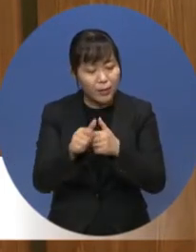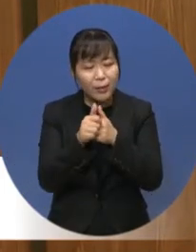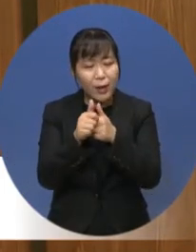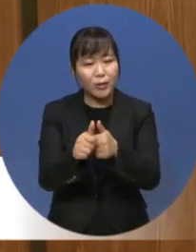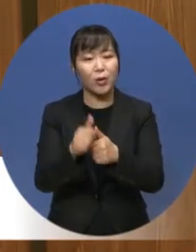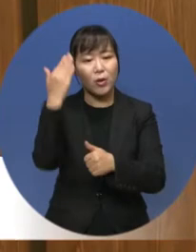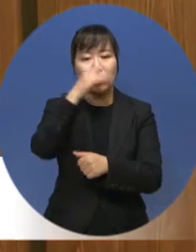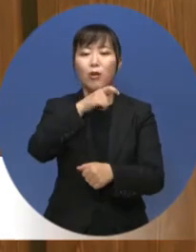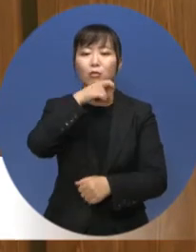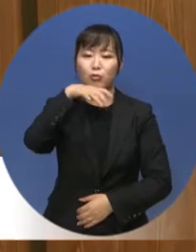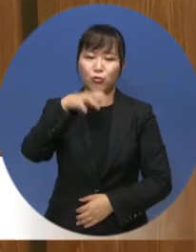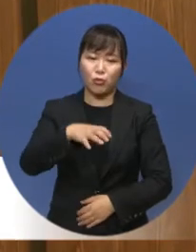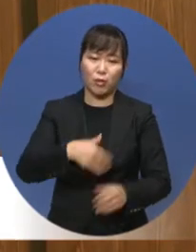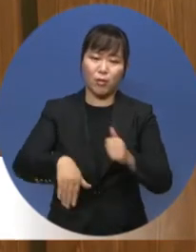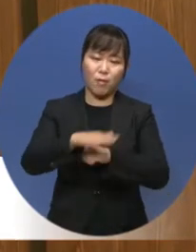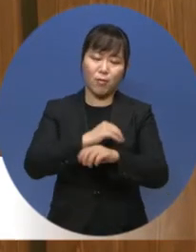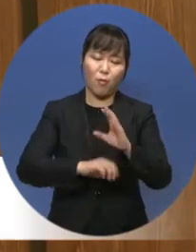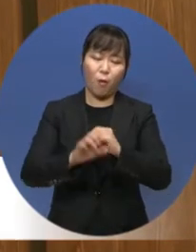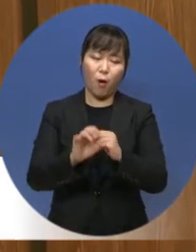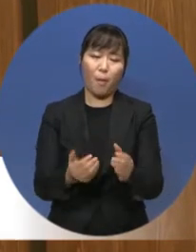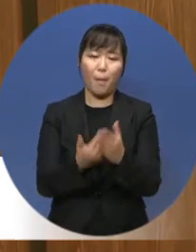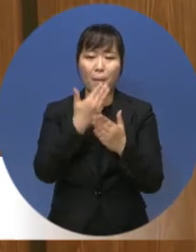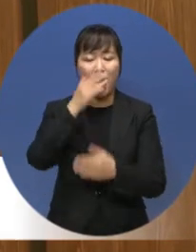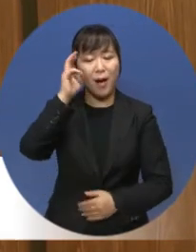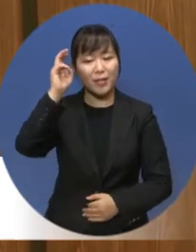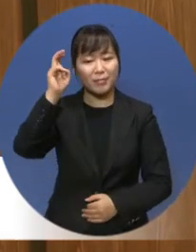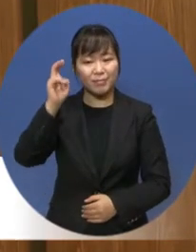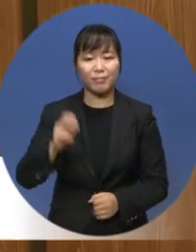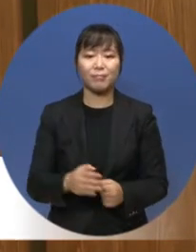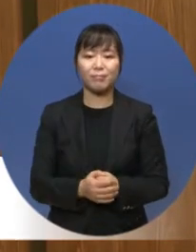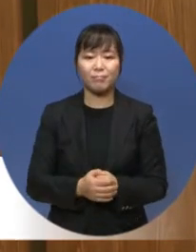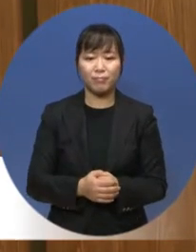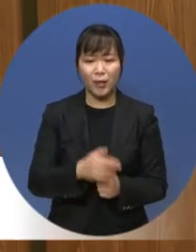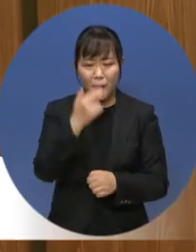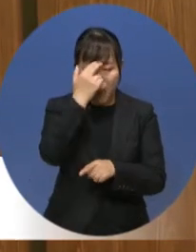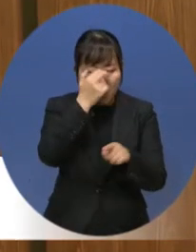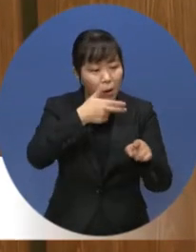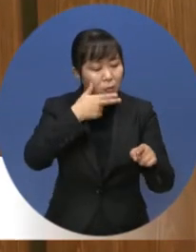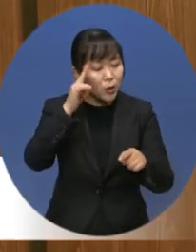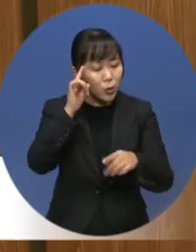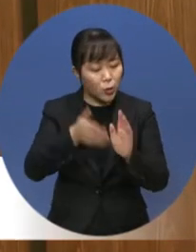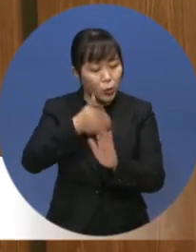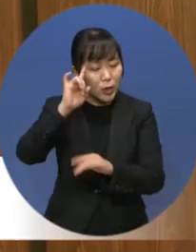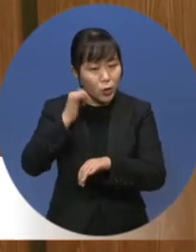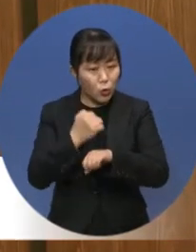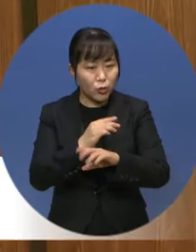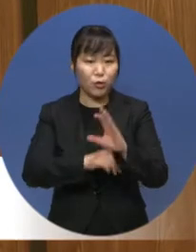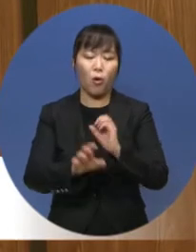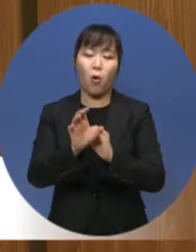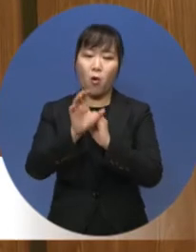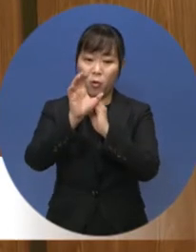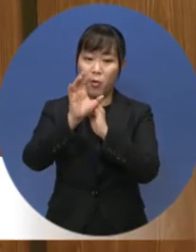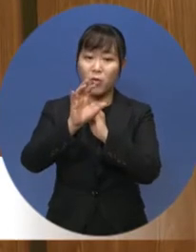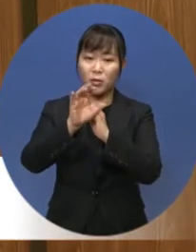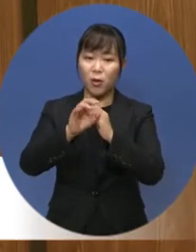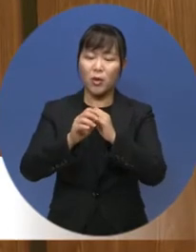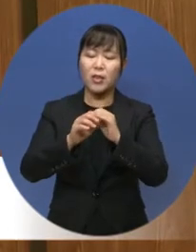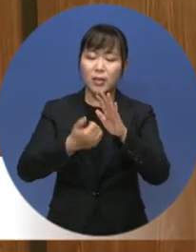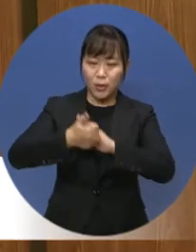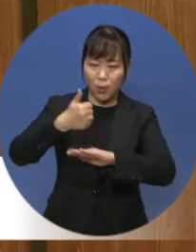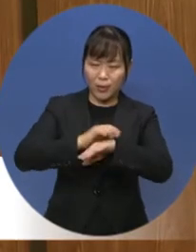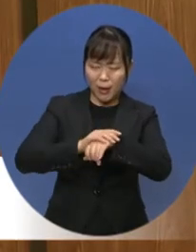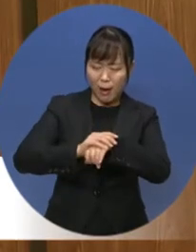또 여수의 질이, 품격이 올라갈 거라고 저는 생각을 하고요. 무장애 도시 연구를 활발하게 진행해서 꼭